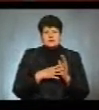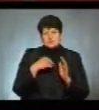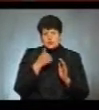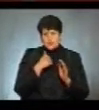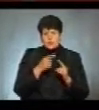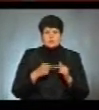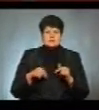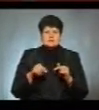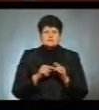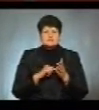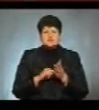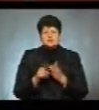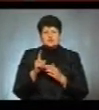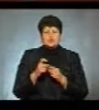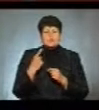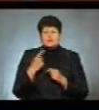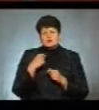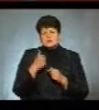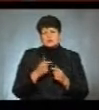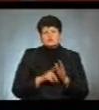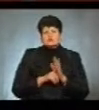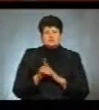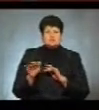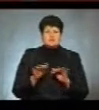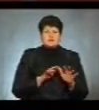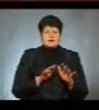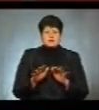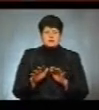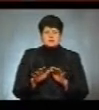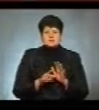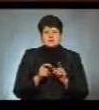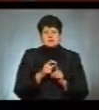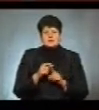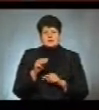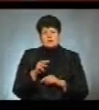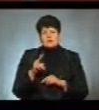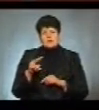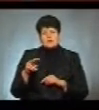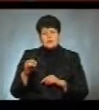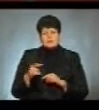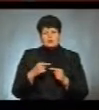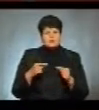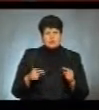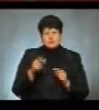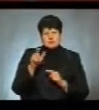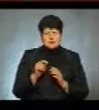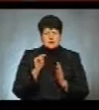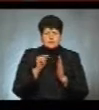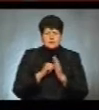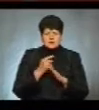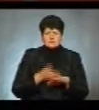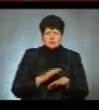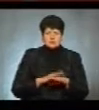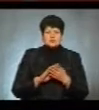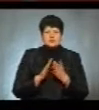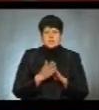року організація відзначила 101-ту річницю з початку діяльності. За словами Тетяни Лех, будь-яка людина, яка потрапила у скрутну ситуацію